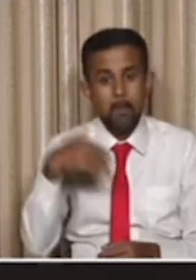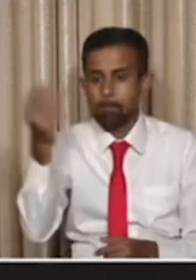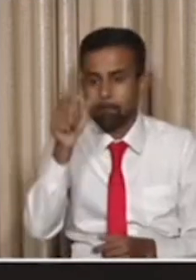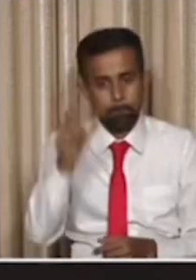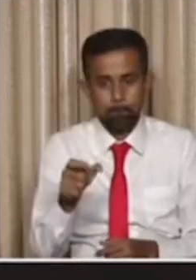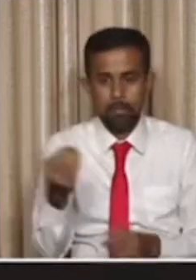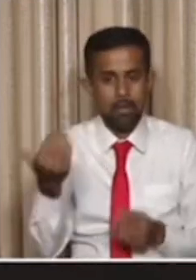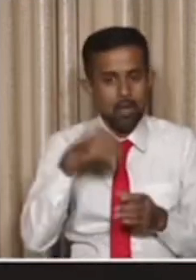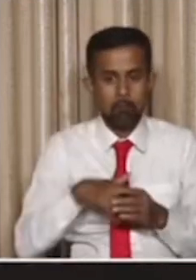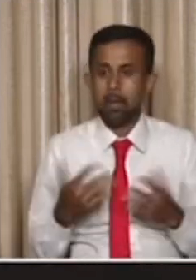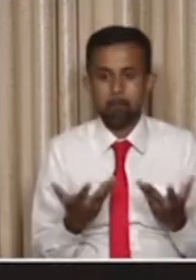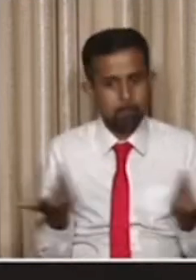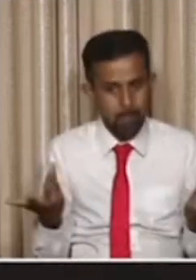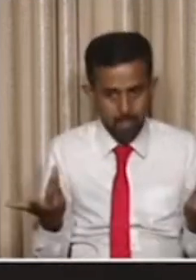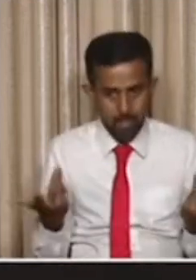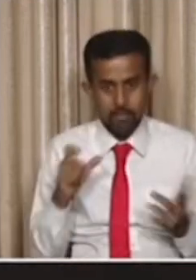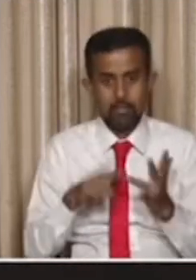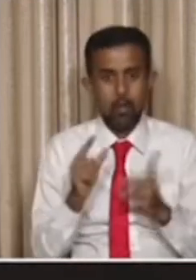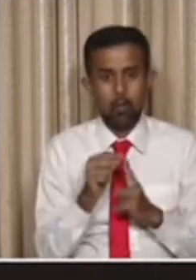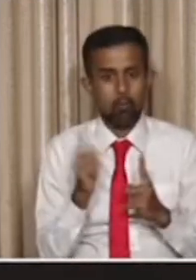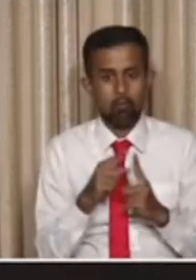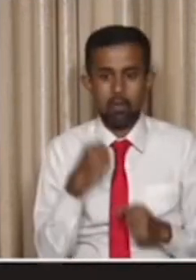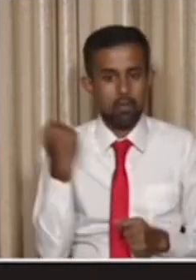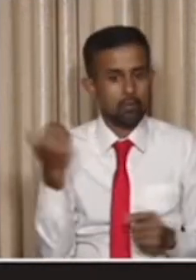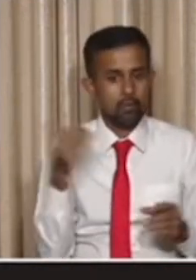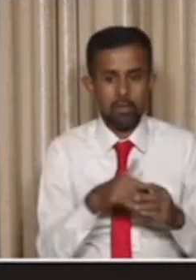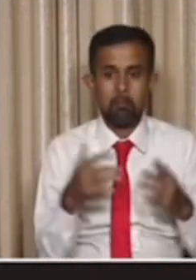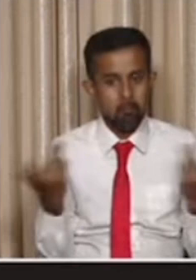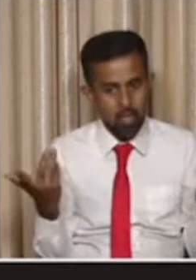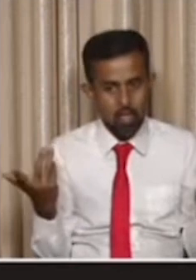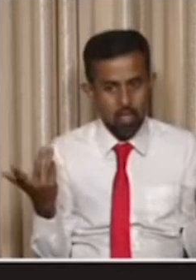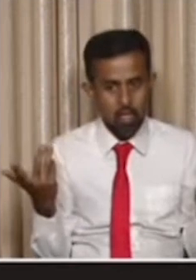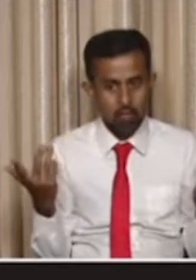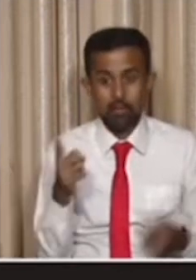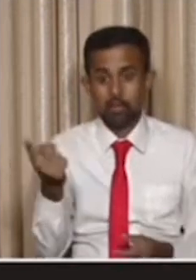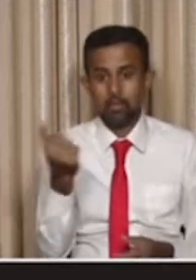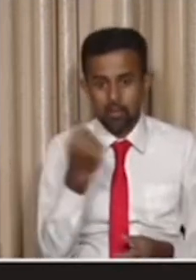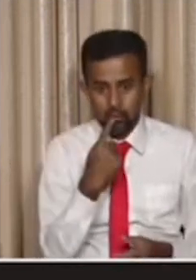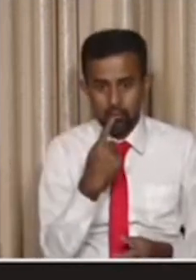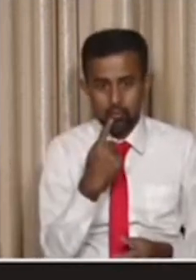කෙනෙකුට සහභාගී වෙන්න බෑ කෝපරේ රැස්වීමකට. ඒක හරි. නමුත් එතුමා කියලා තියනවලු